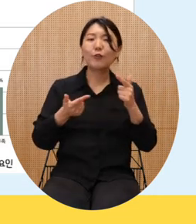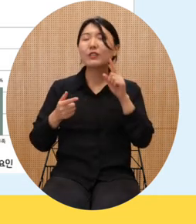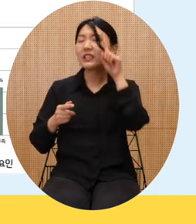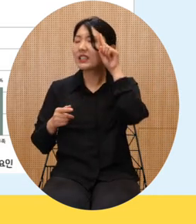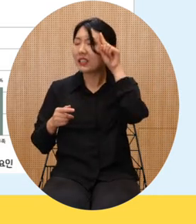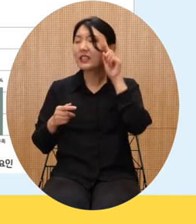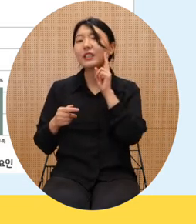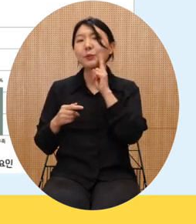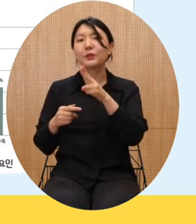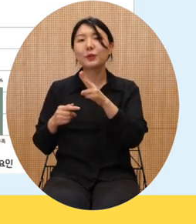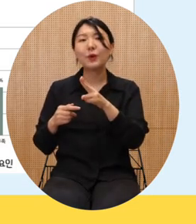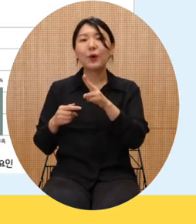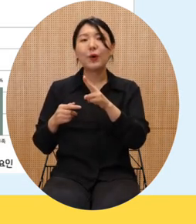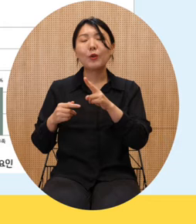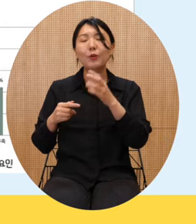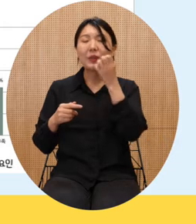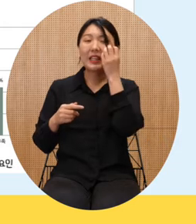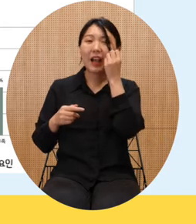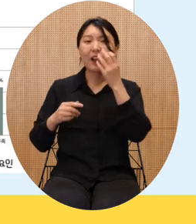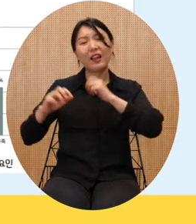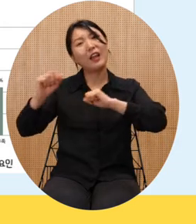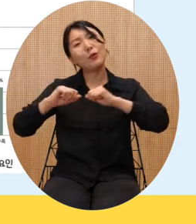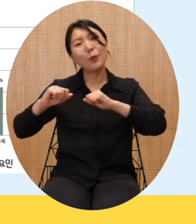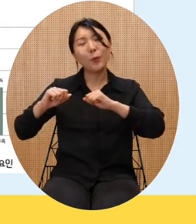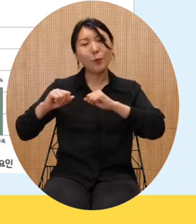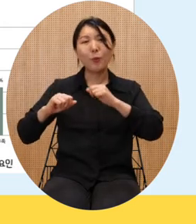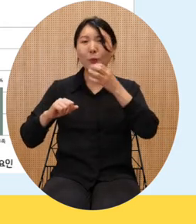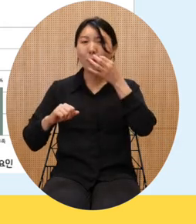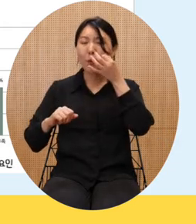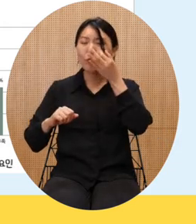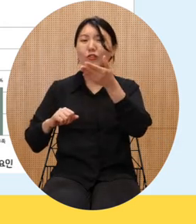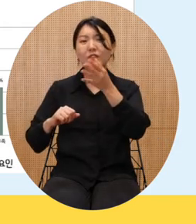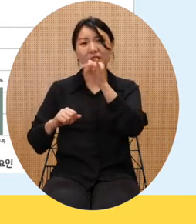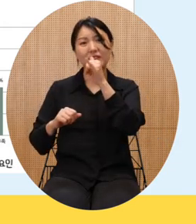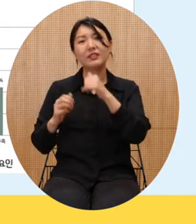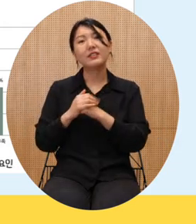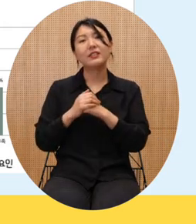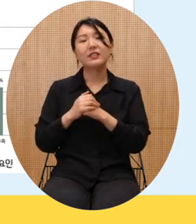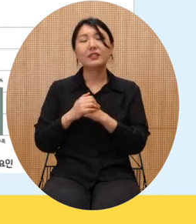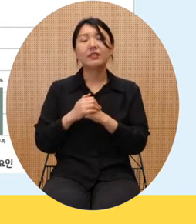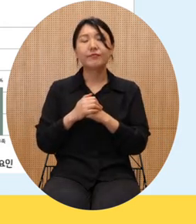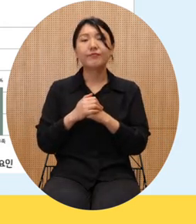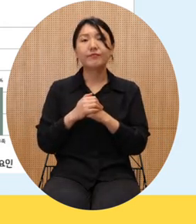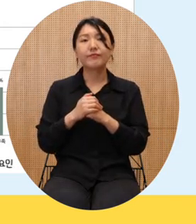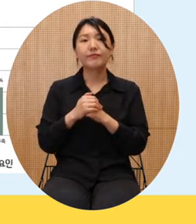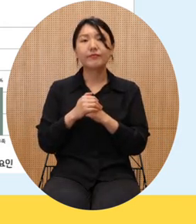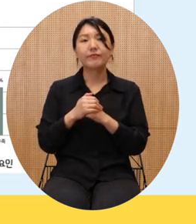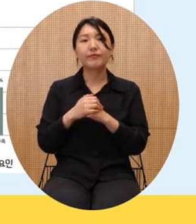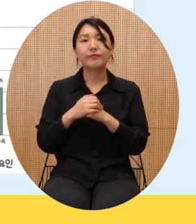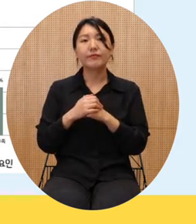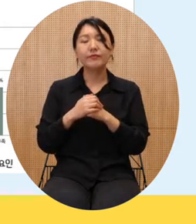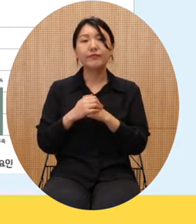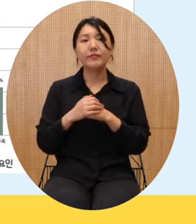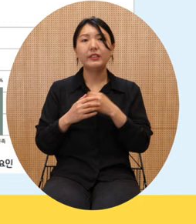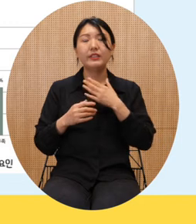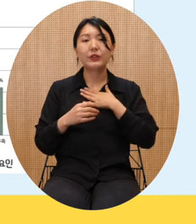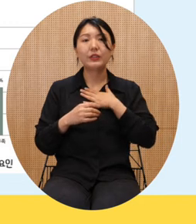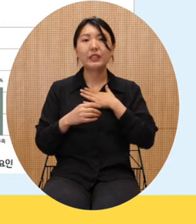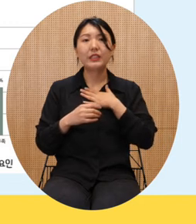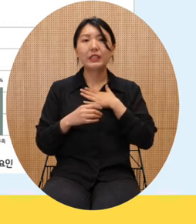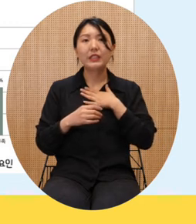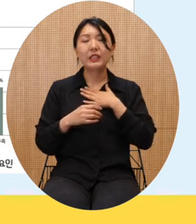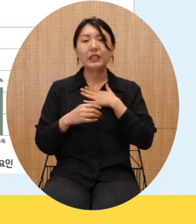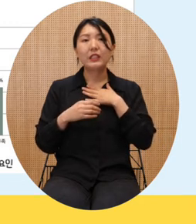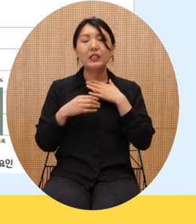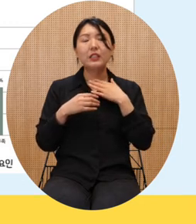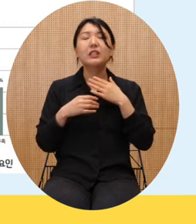뭐 몸이 아프다 이런 문제가 아니라 스트레스가 많아지고 해서 이상행동이나 정신적인 문제에 좀 영향을 미치는